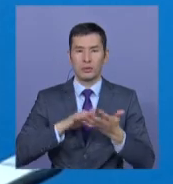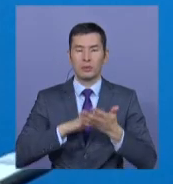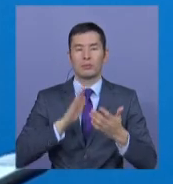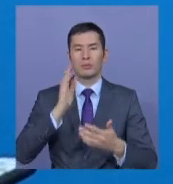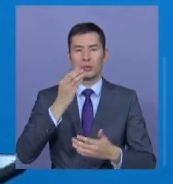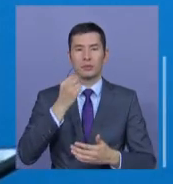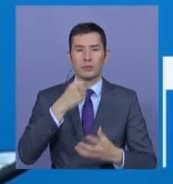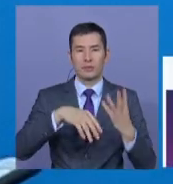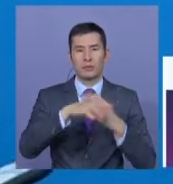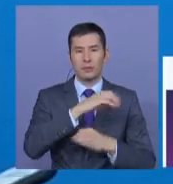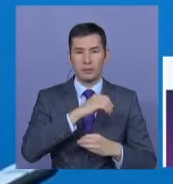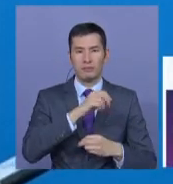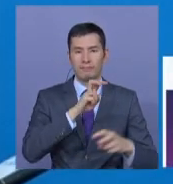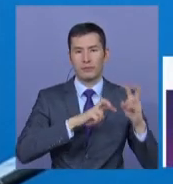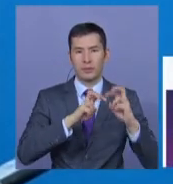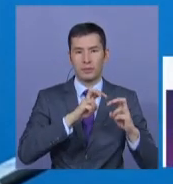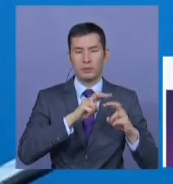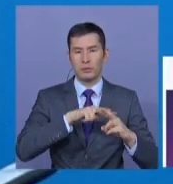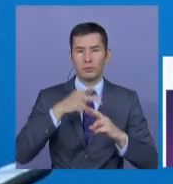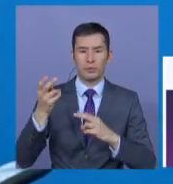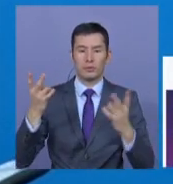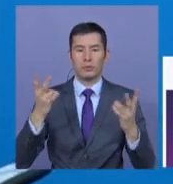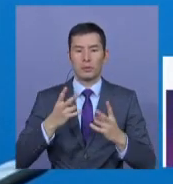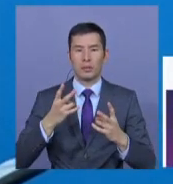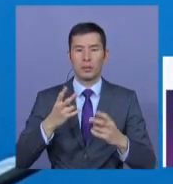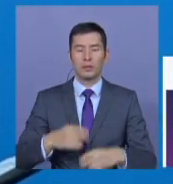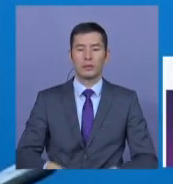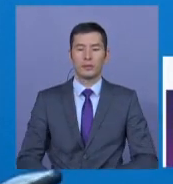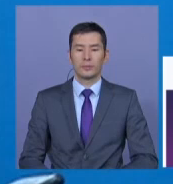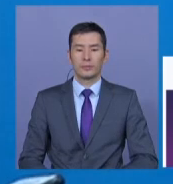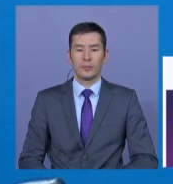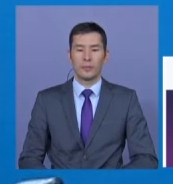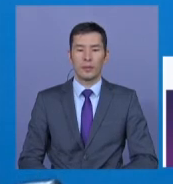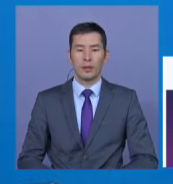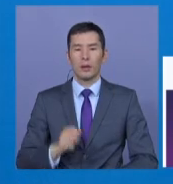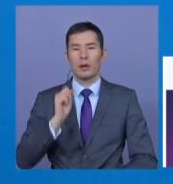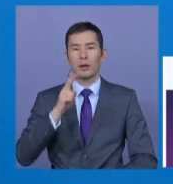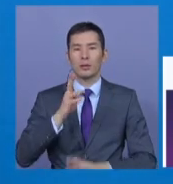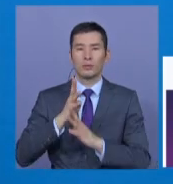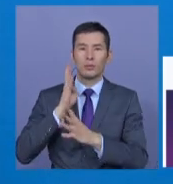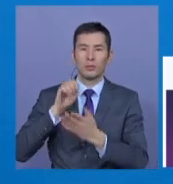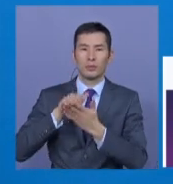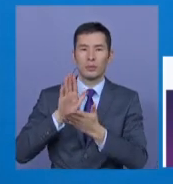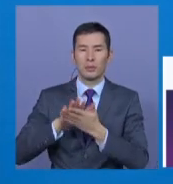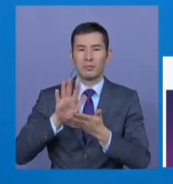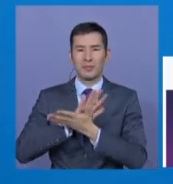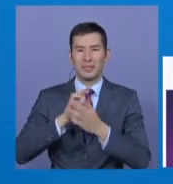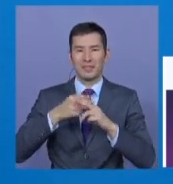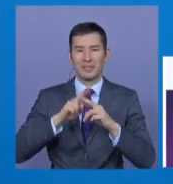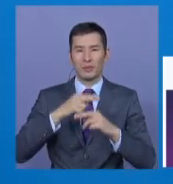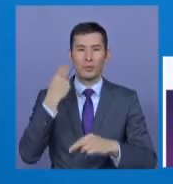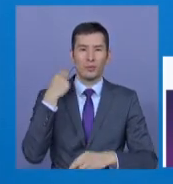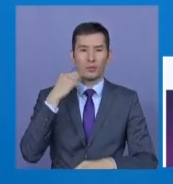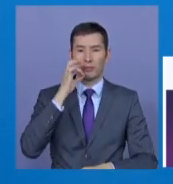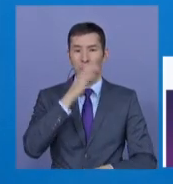кездесуіміз деген бұл осы азаматтармен тұрғын үйін мәселесі бойынша болады. Қалай кезекке тұру, қандай құжаттар керек және